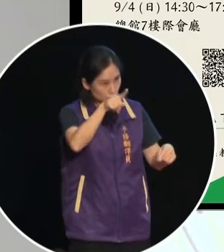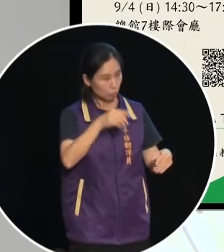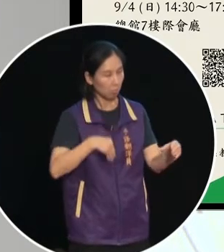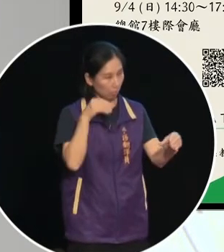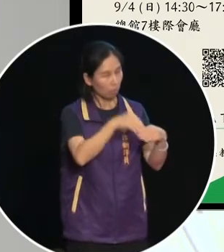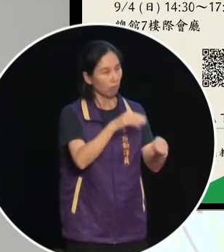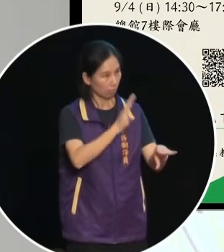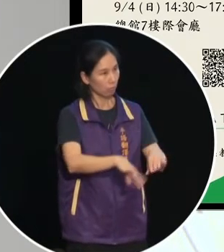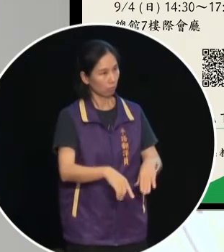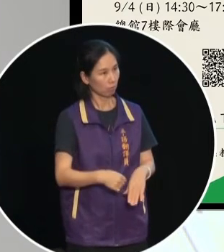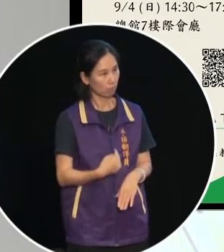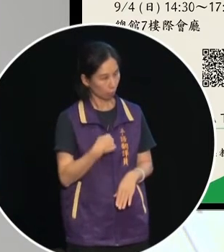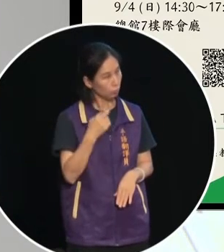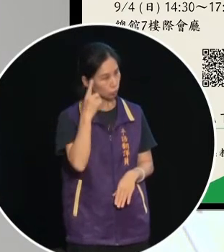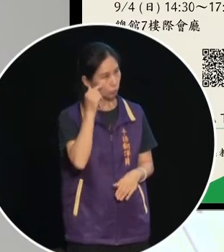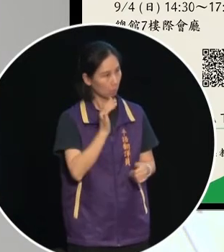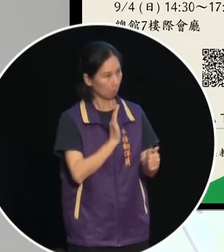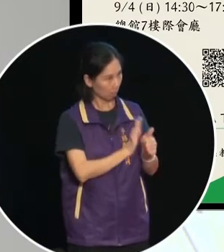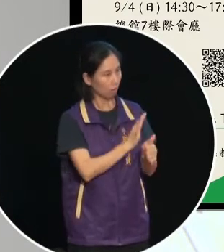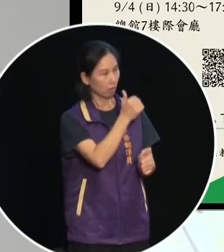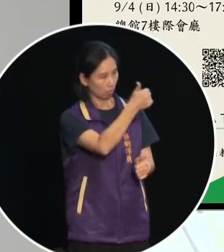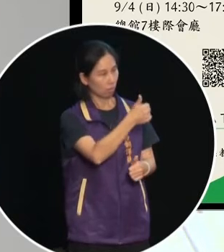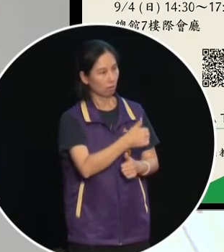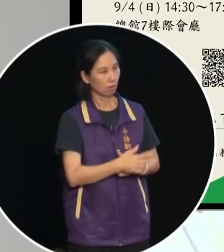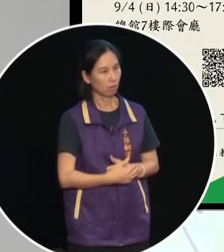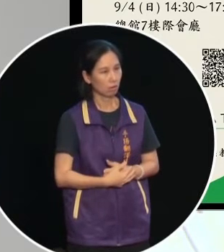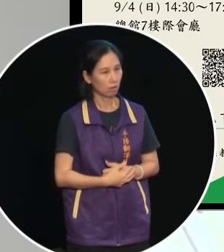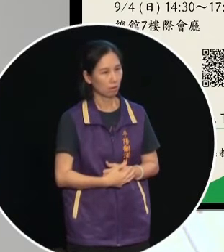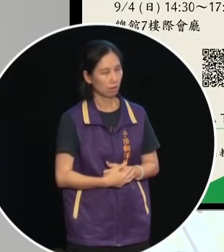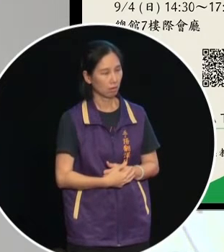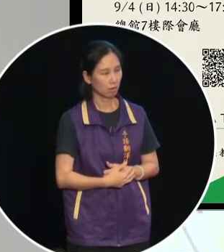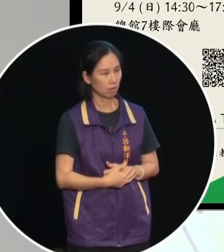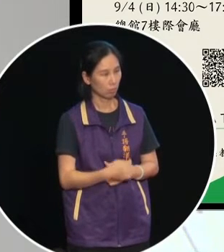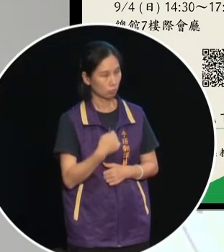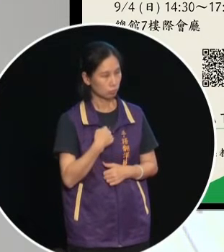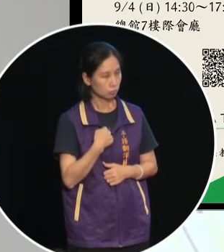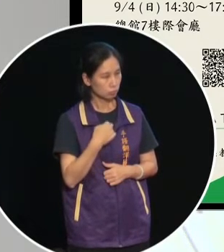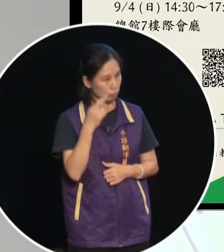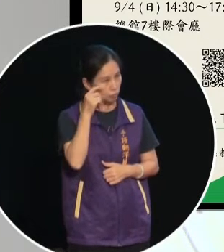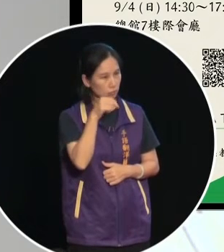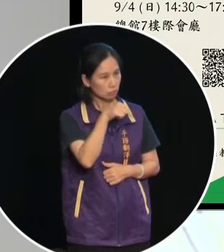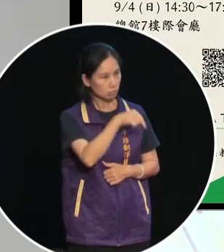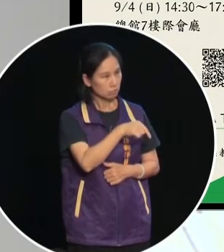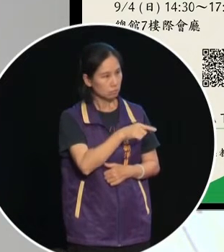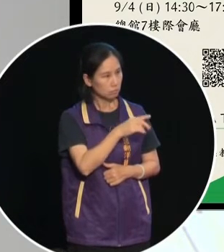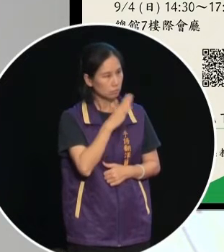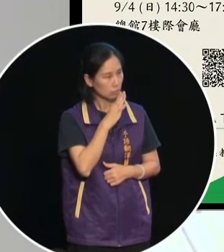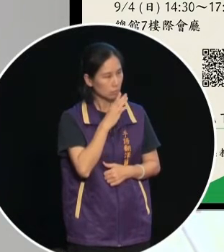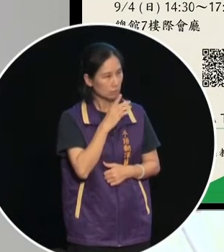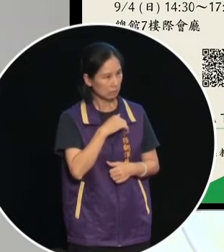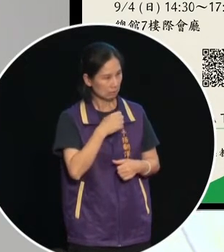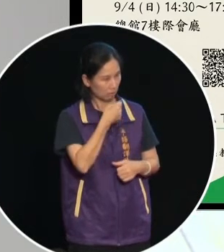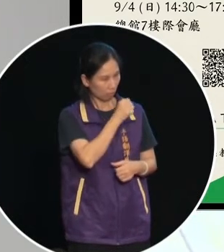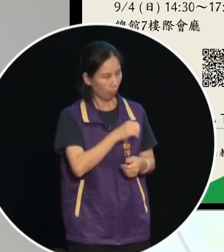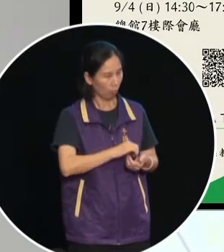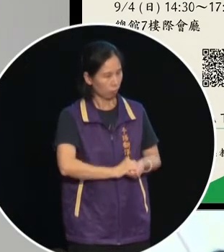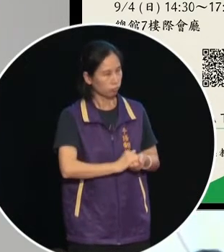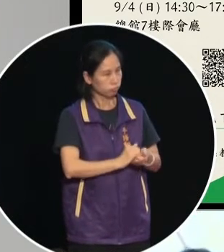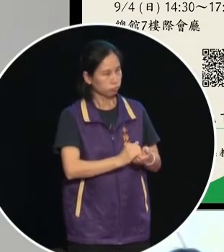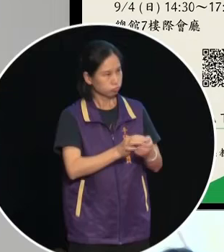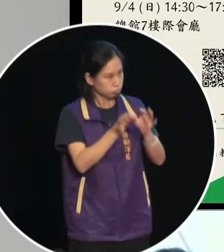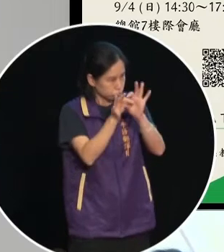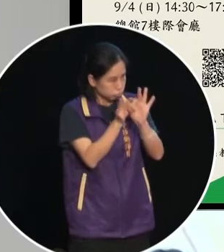而且值得成长。我觉得这一点是我希望台湾一定要保住，因为